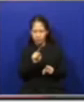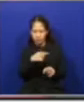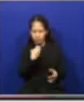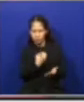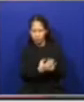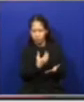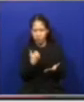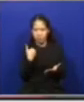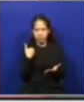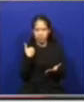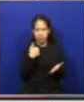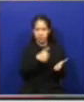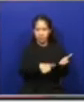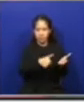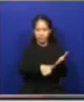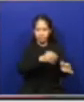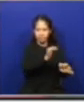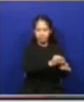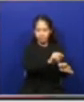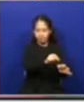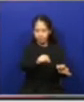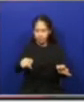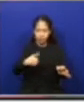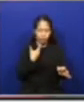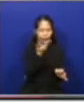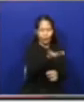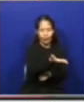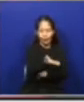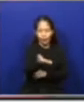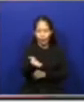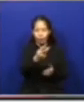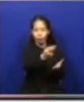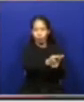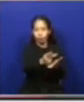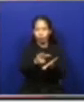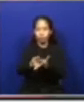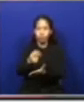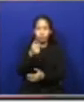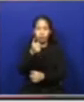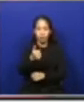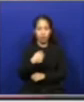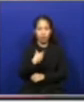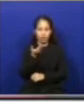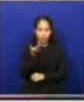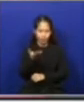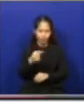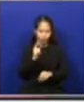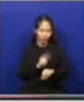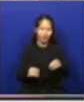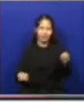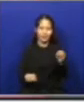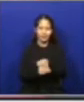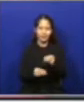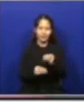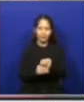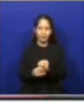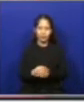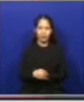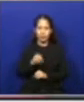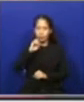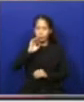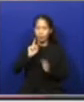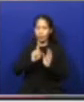ชื่ออยู่หลายๆธนาคารเขาก็สามารถไปขอกู้ได้เพิ่มเติมดิฉันขอใช้เวลาเพิ่มเติมนะคะแจ้งไป15นา